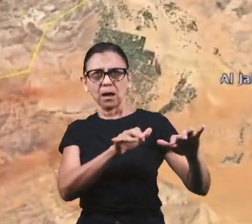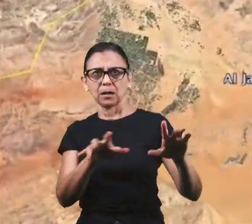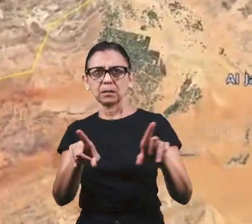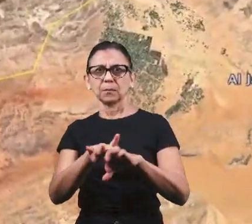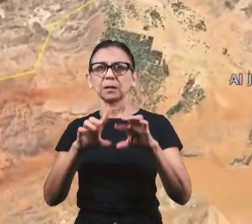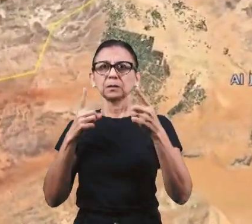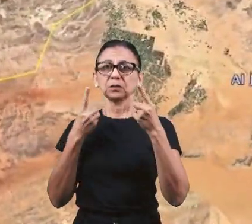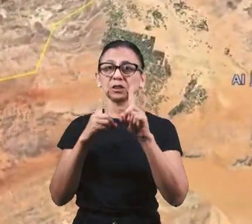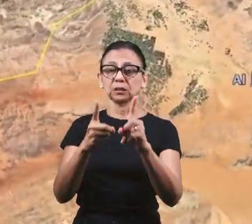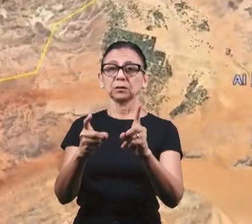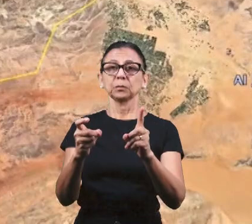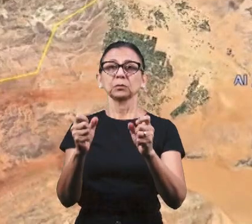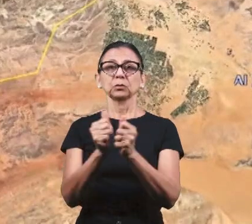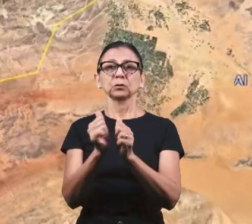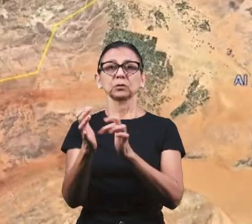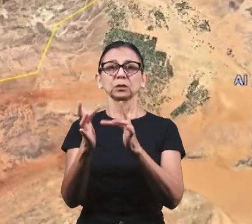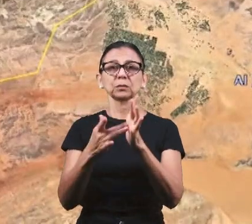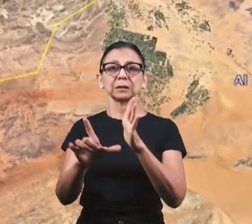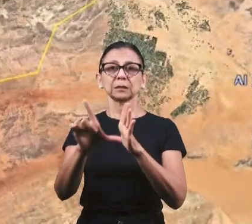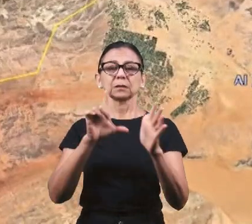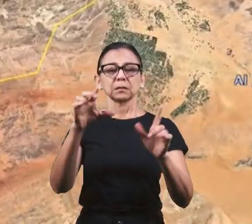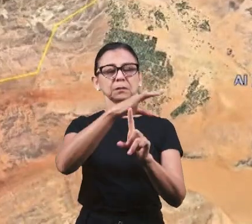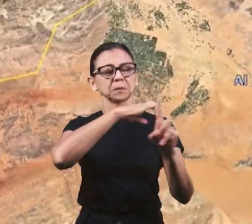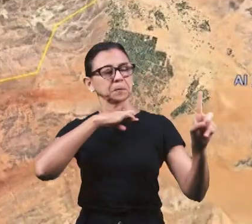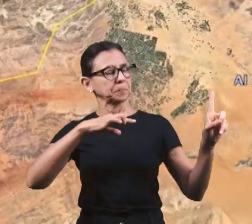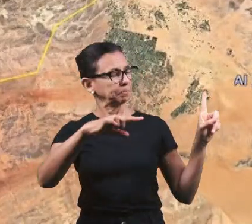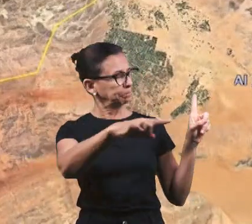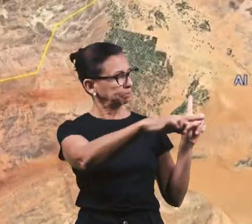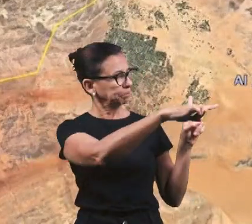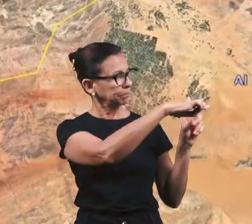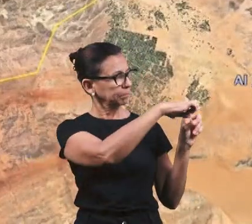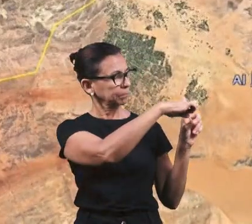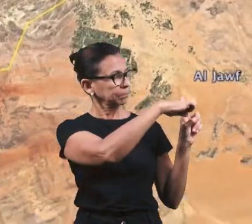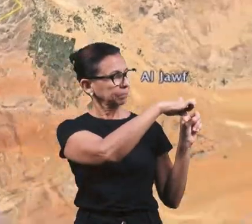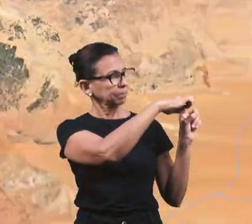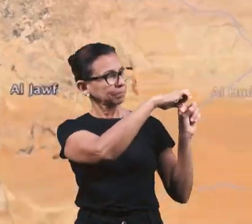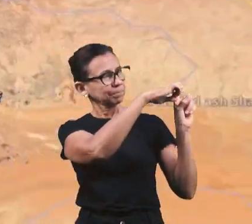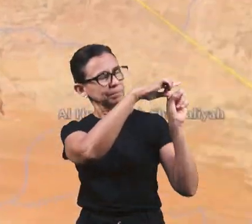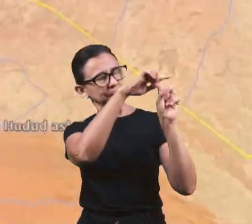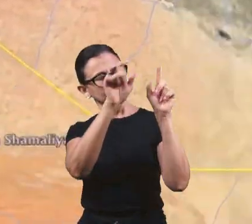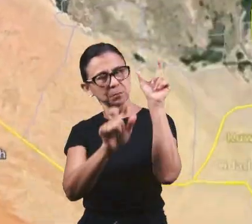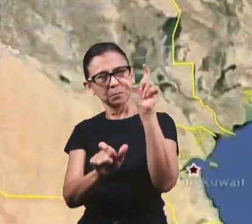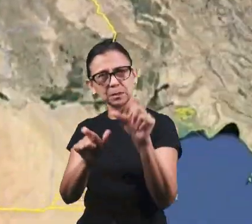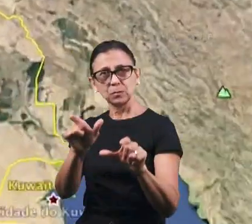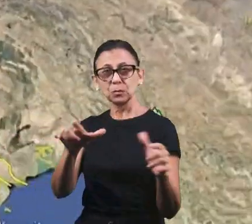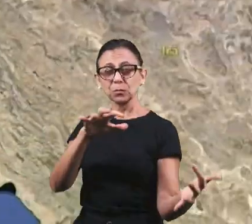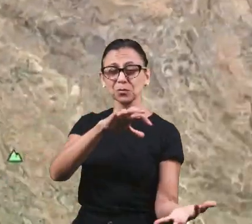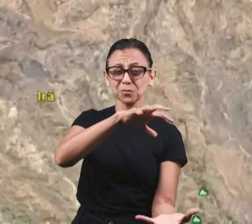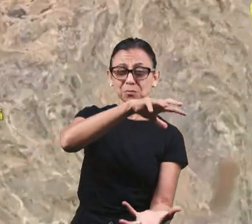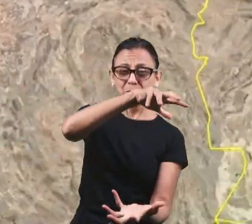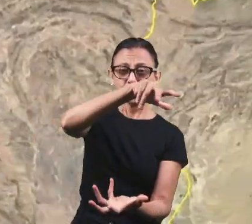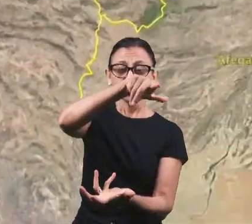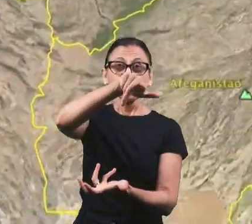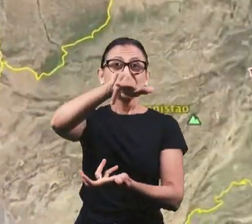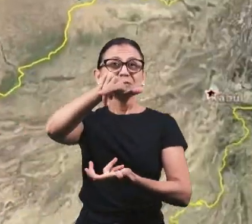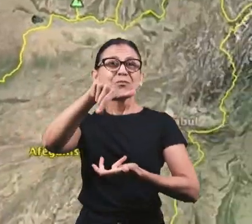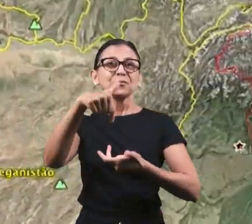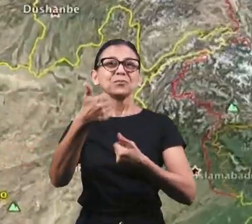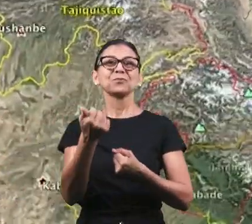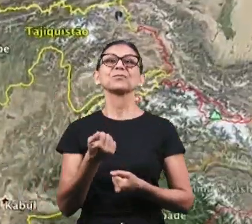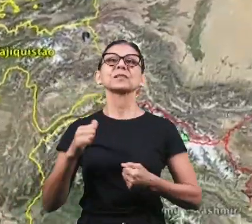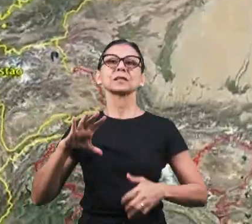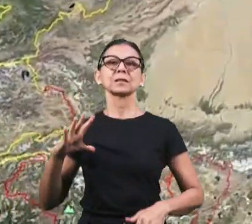Jésus à la veille de sa mort à la croix de Calvaire. Des personnes de toutes les parties du monde sont touchées